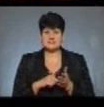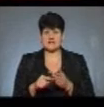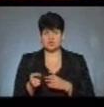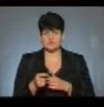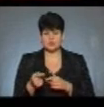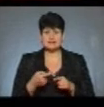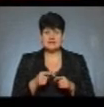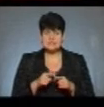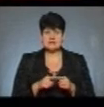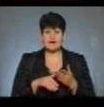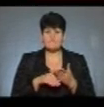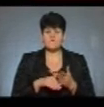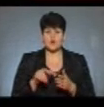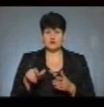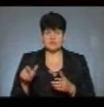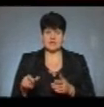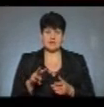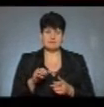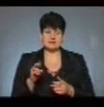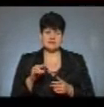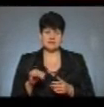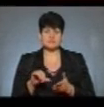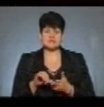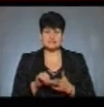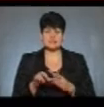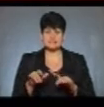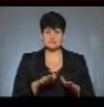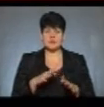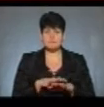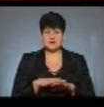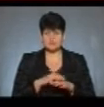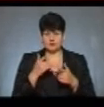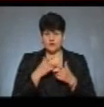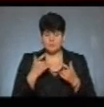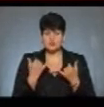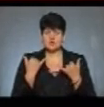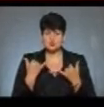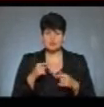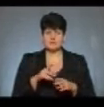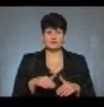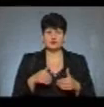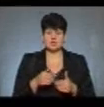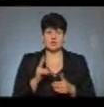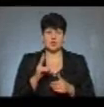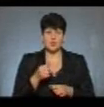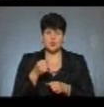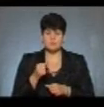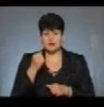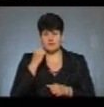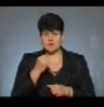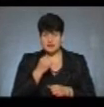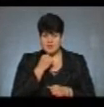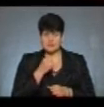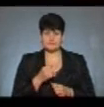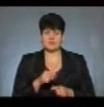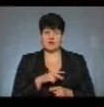Тернополі. Це волонтери, меценати та представники засобів масової інформації. Сьогодні їм вручили кубки та подяки.